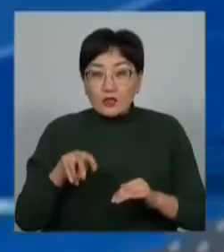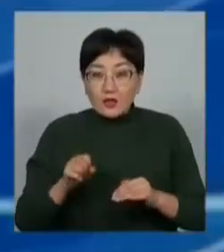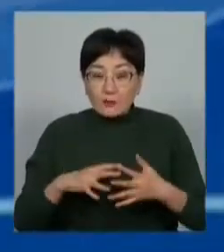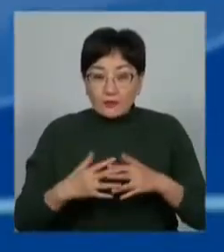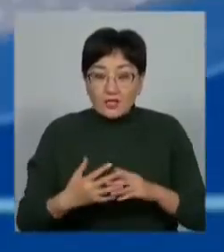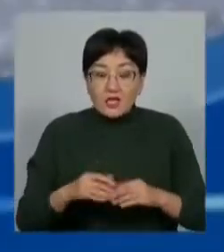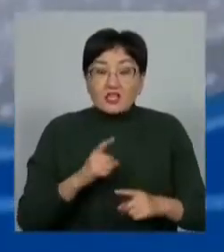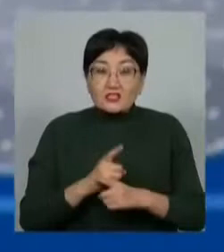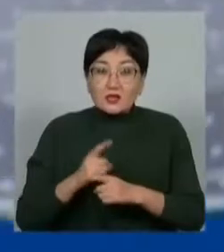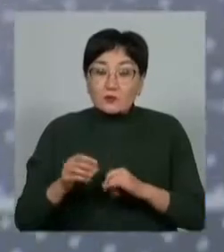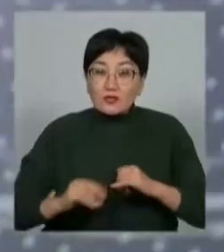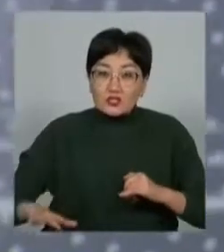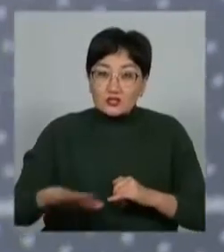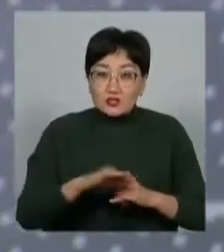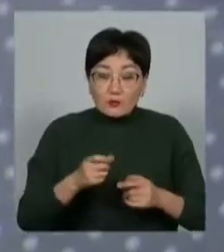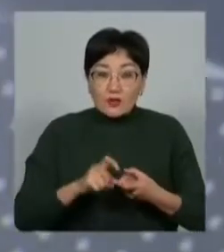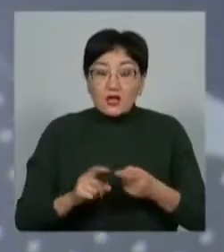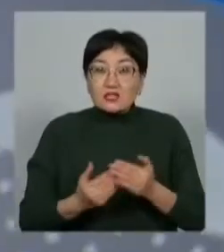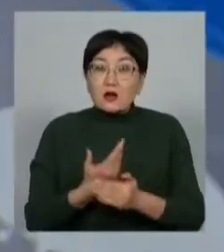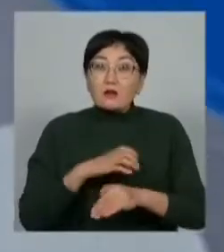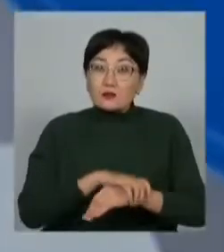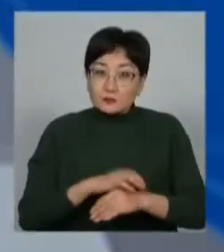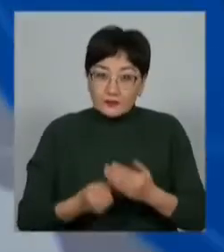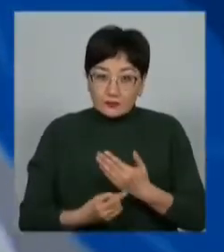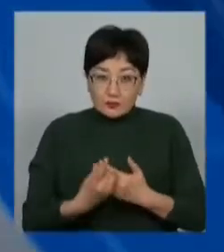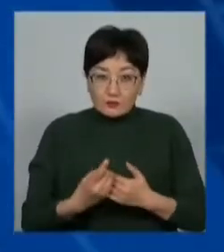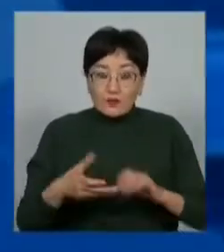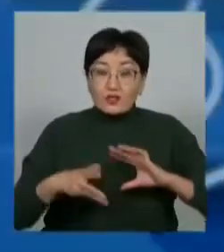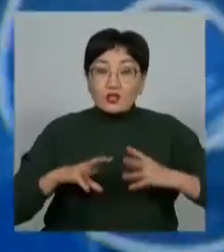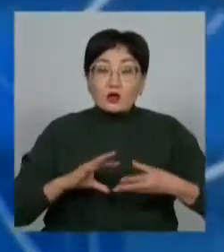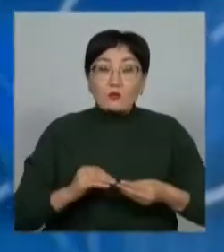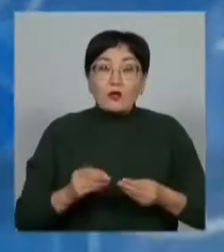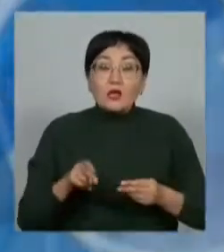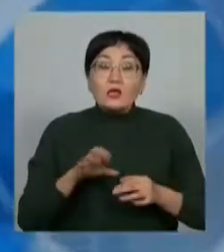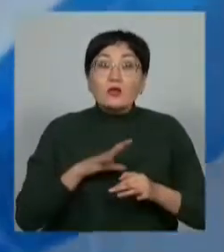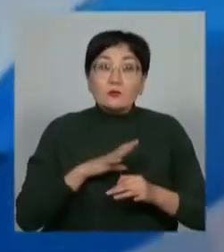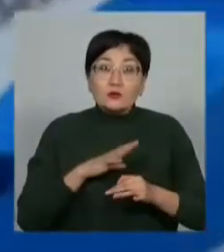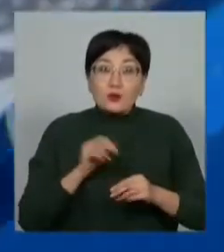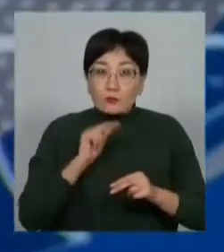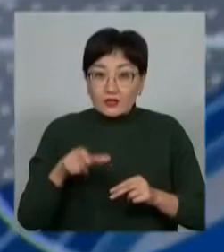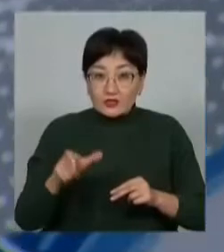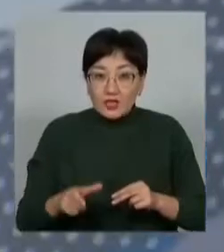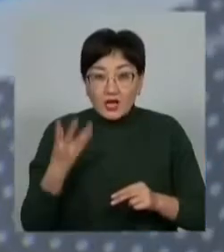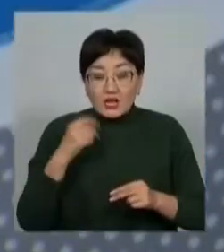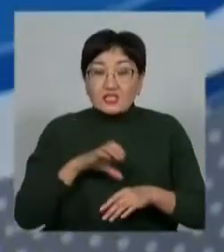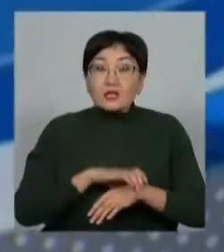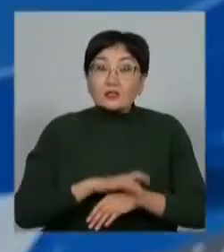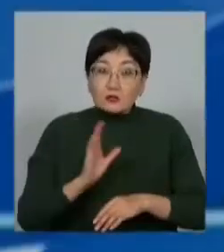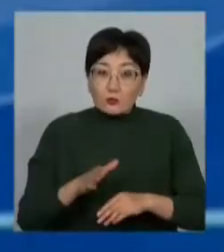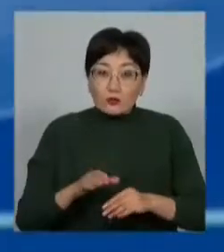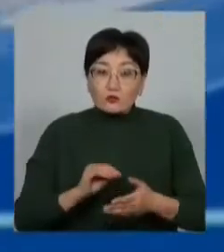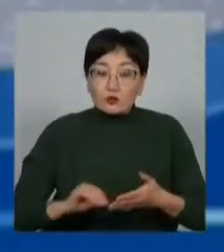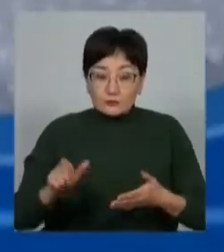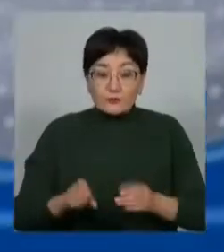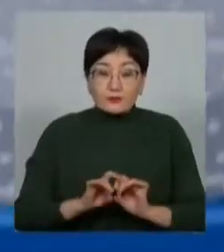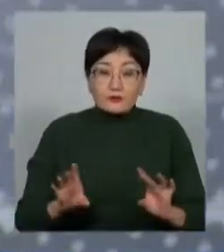мекеніндегі заңсыз жерге қатысты жаңа деректер шығып жатыр. Нәтижесі қалай болды? Кінәлілер қашан анықталады? Ұлағат